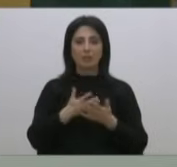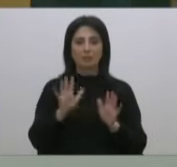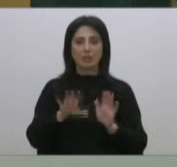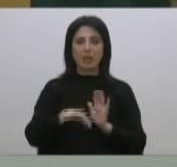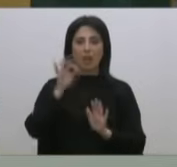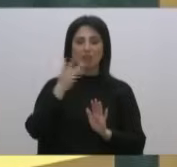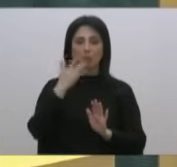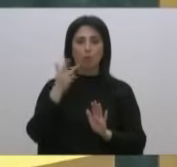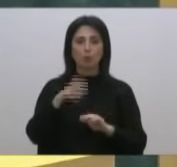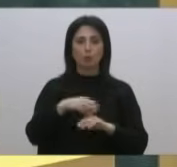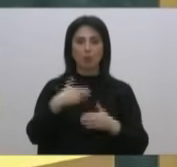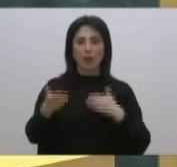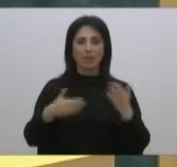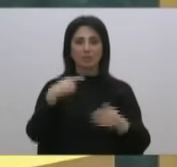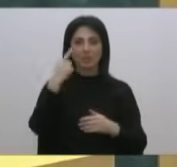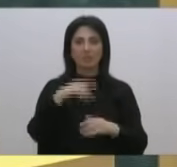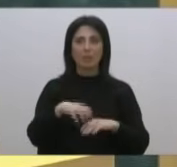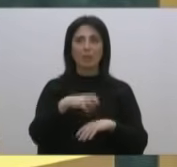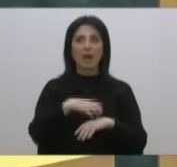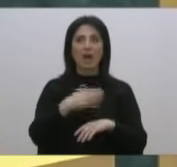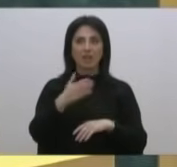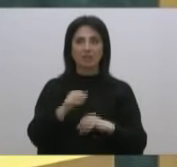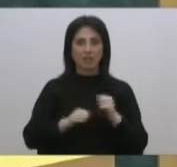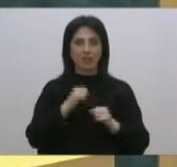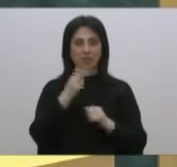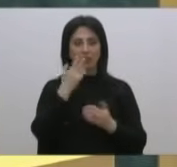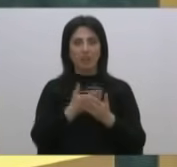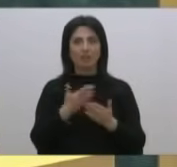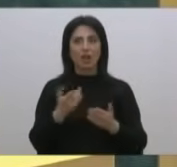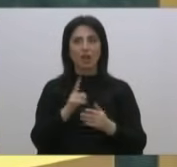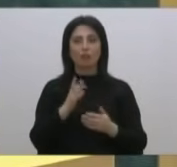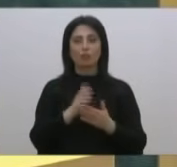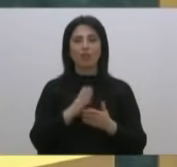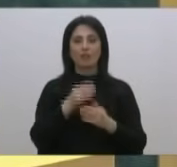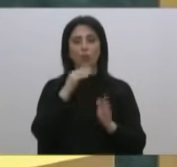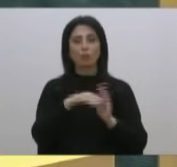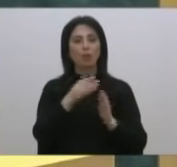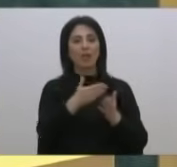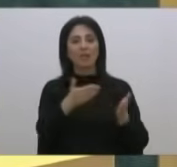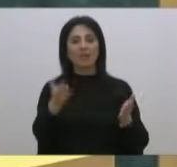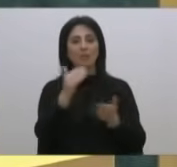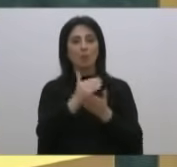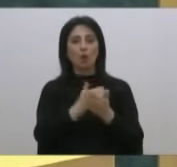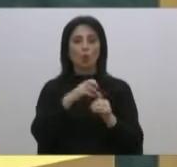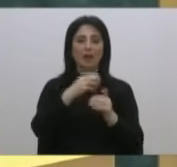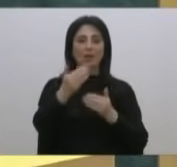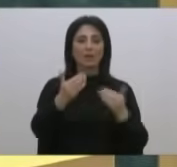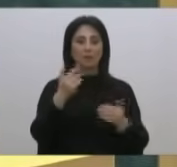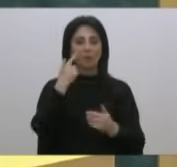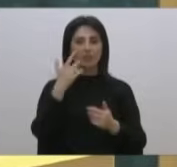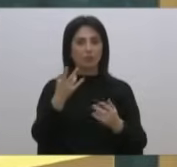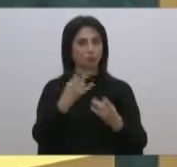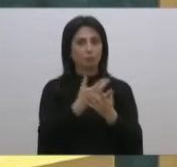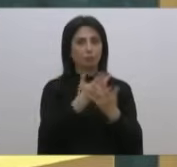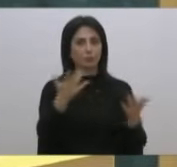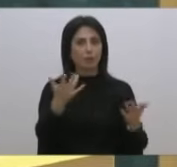Meti Arčevani, Politicuri Partei, Bisahid, Partei, Bisloben, Danahon, Turato Marian, UKTSEBI, programist, tu lidere, Bistoasa